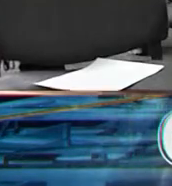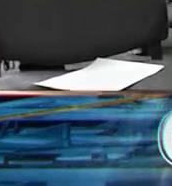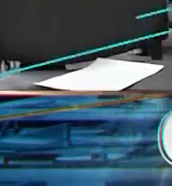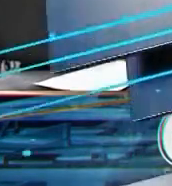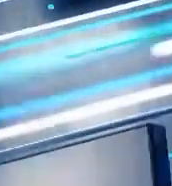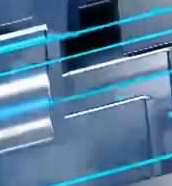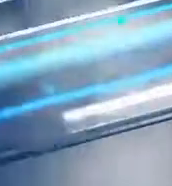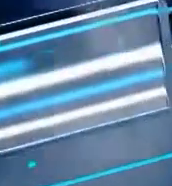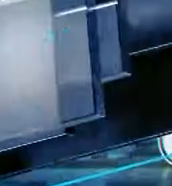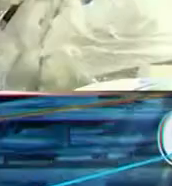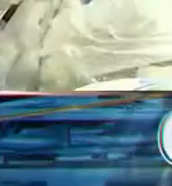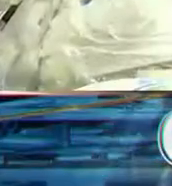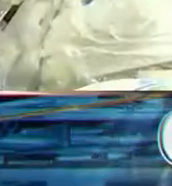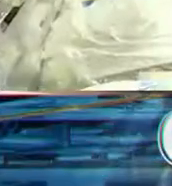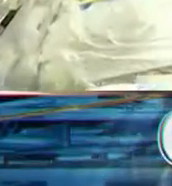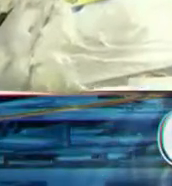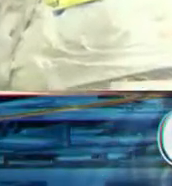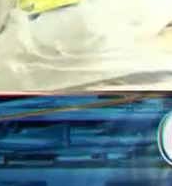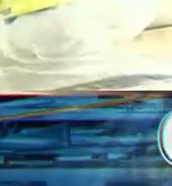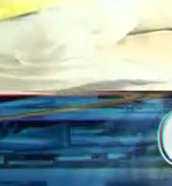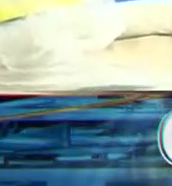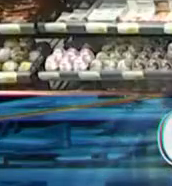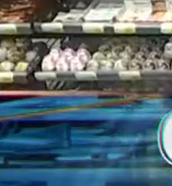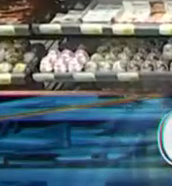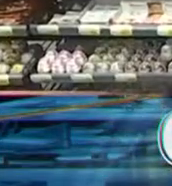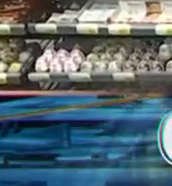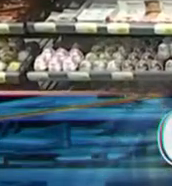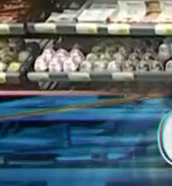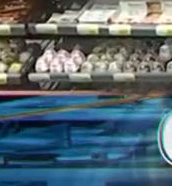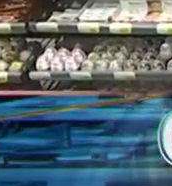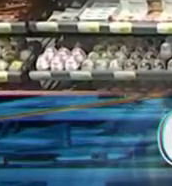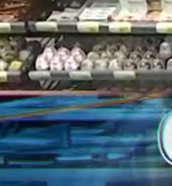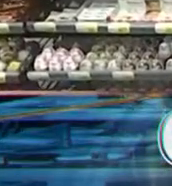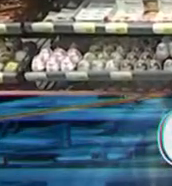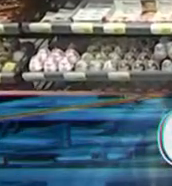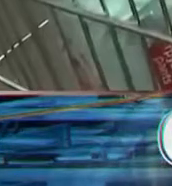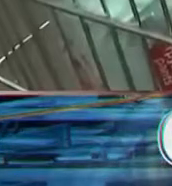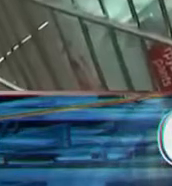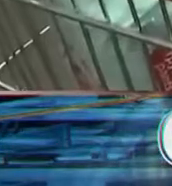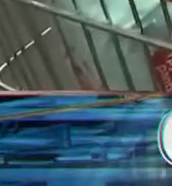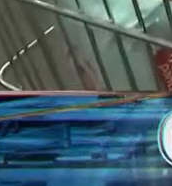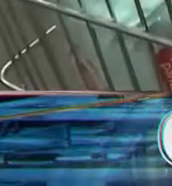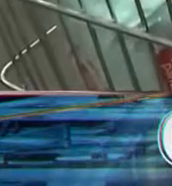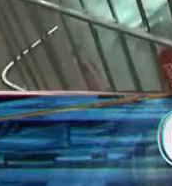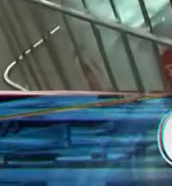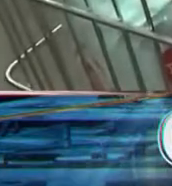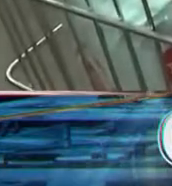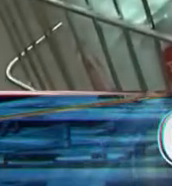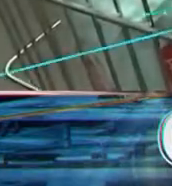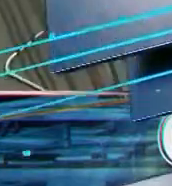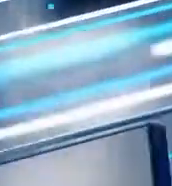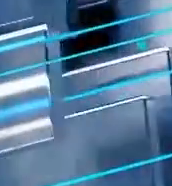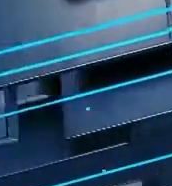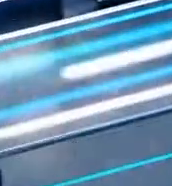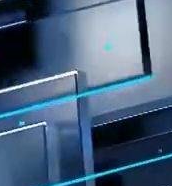нет. Стабфон дает гарантии, коронавирус не окажет существенного влияния на цены социально значимых